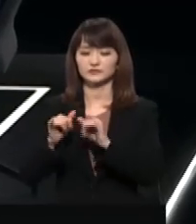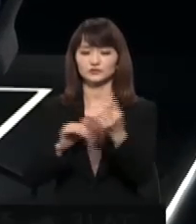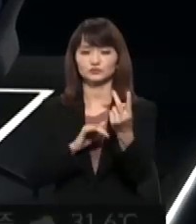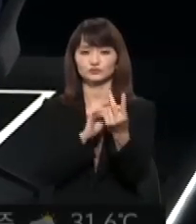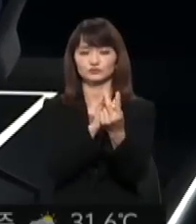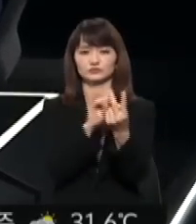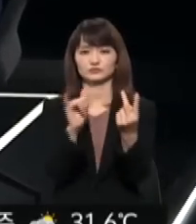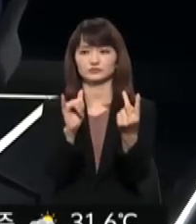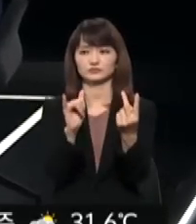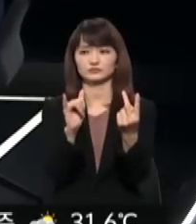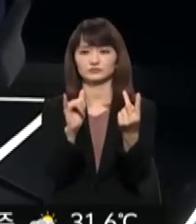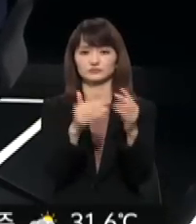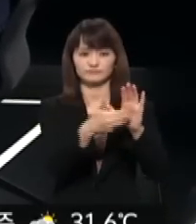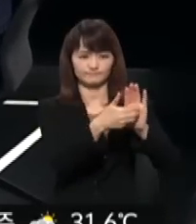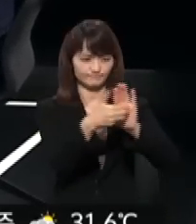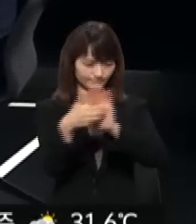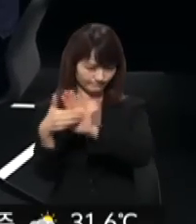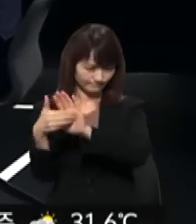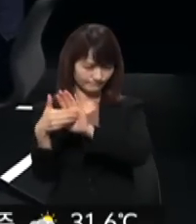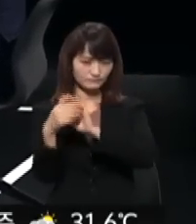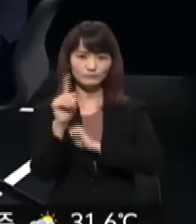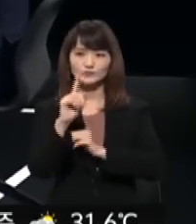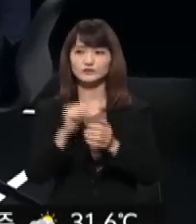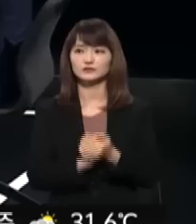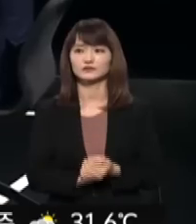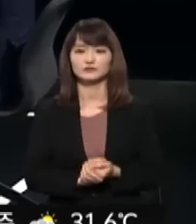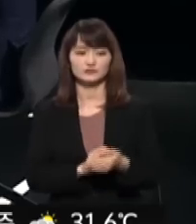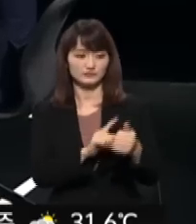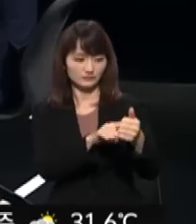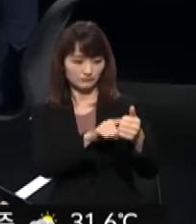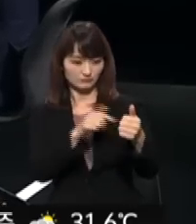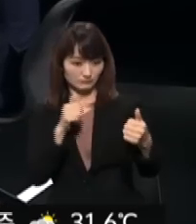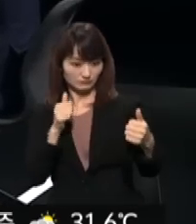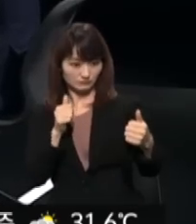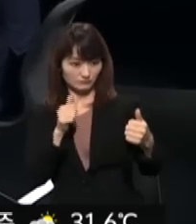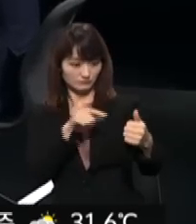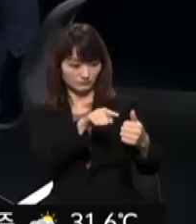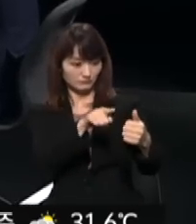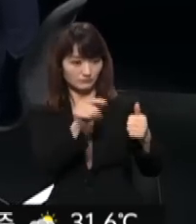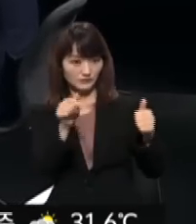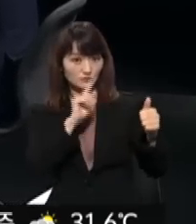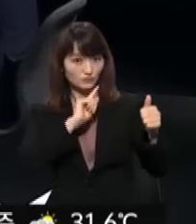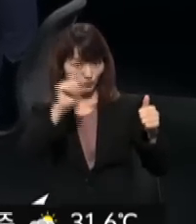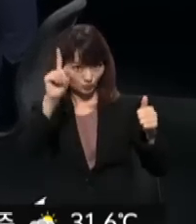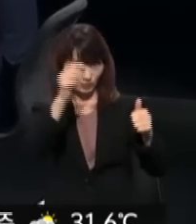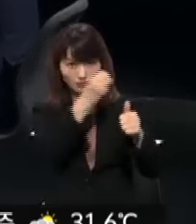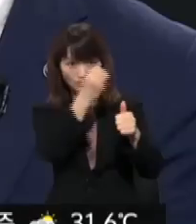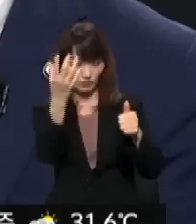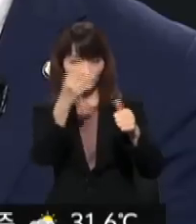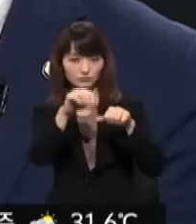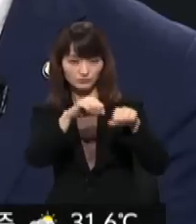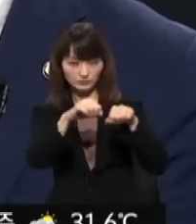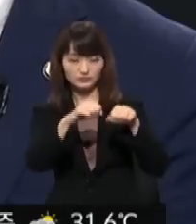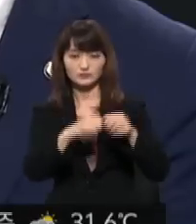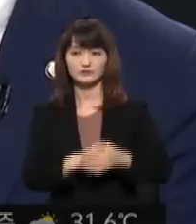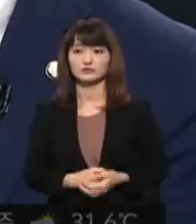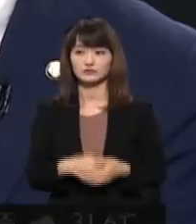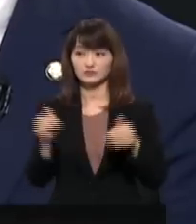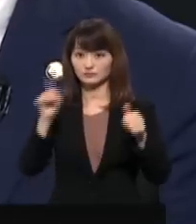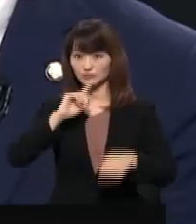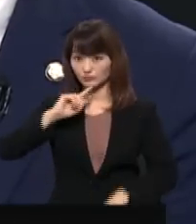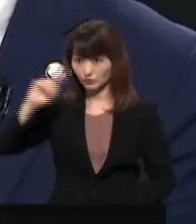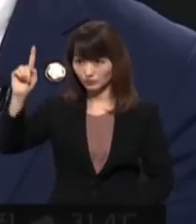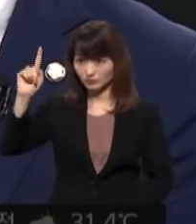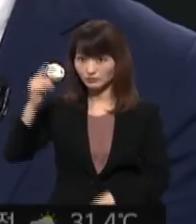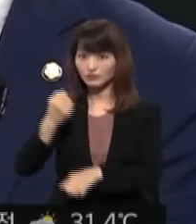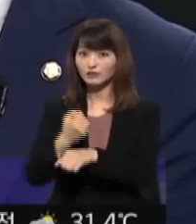둘 사이에서이 블러핑을 하려면 직접이 사람을 상대로 고소할 거야 내지는 언론 플레이 할 텐데이 고소를